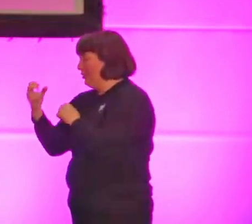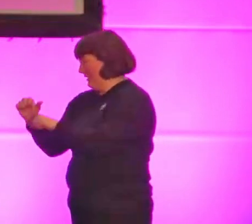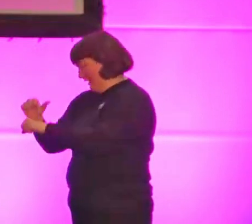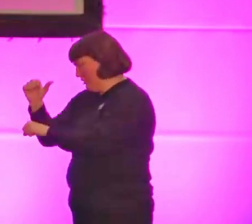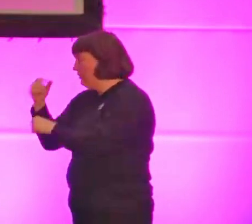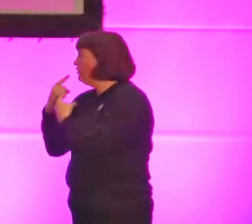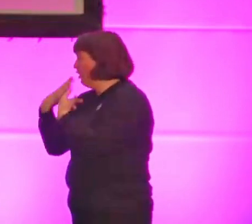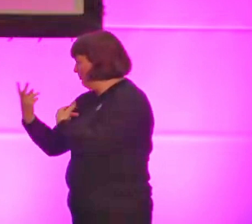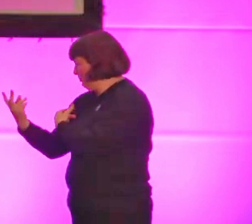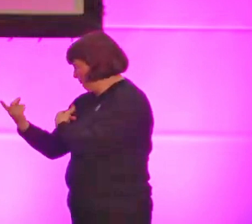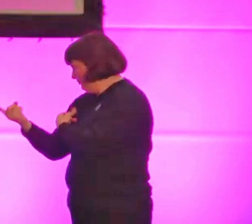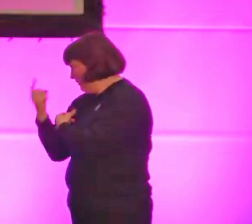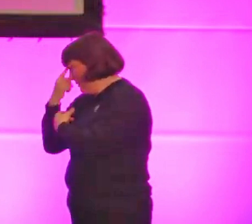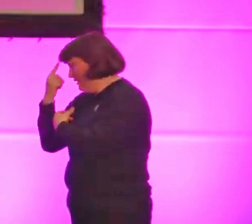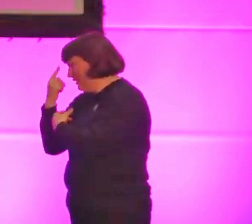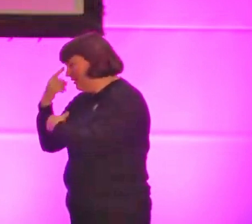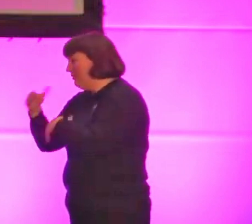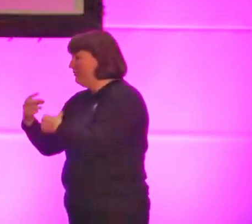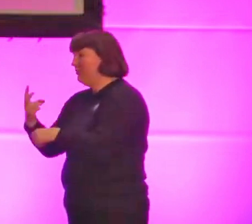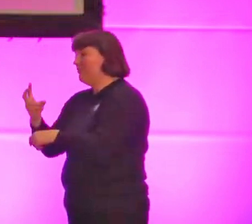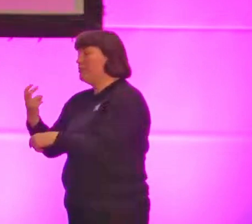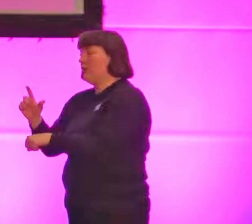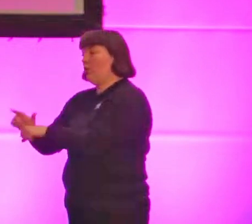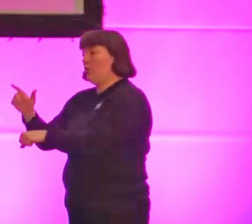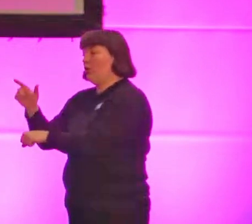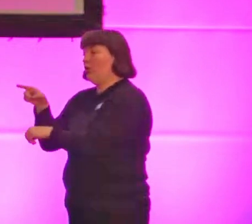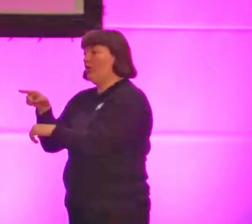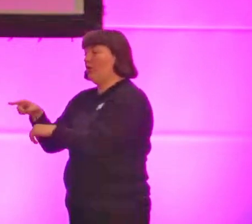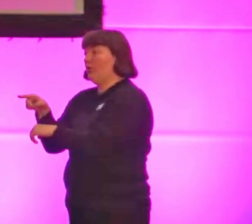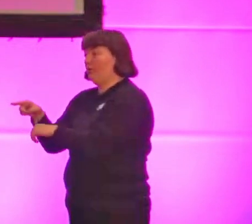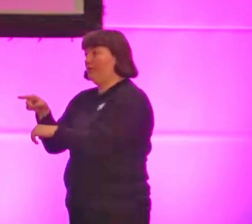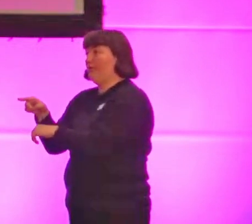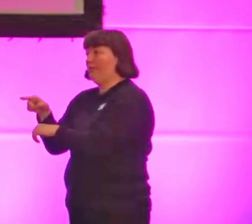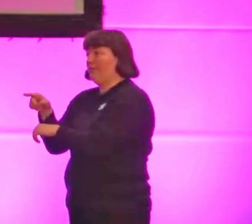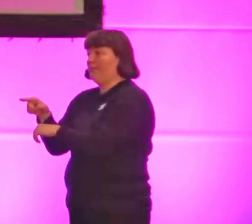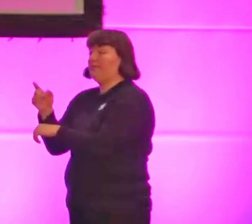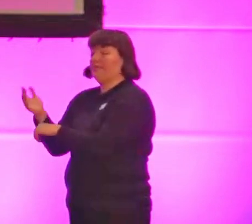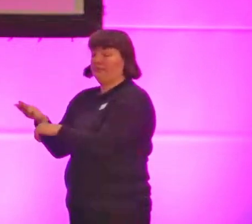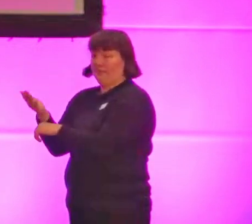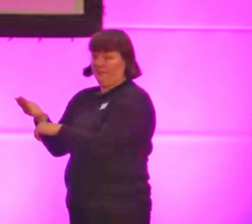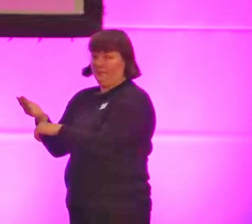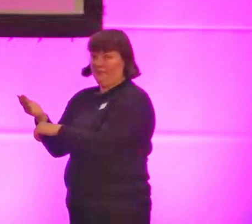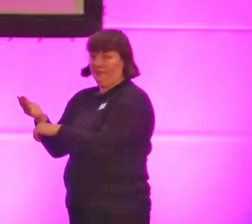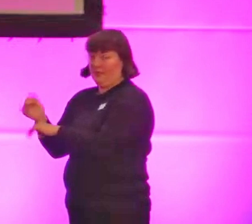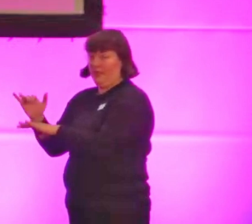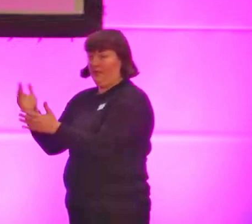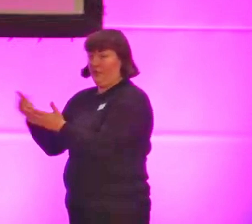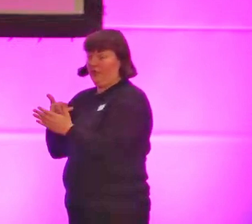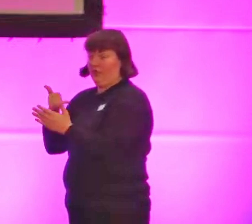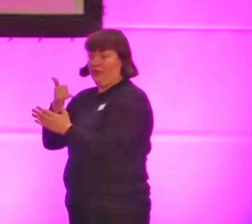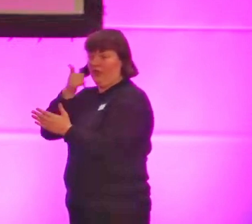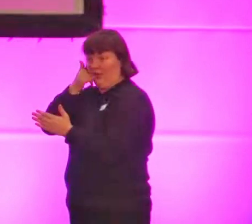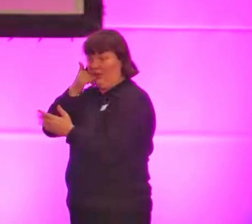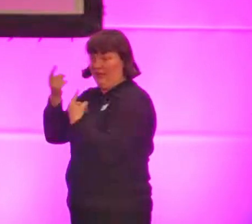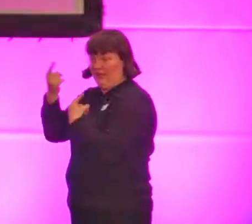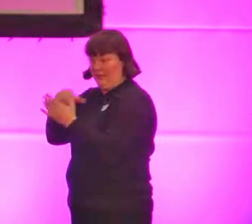2016. Och 2017 så fick jag ett samtal från